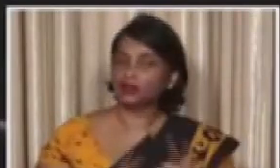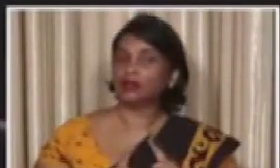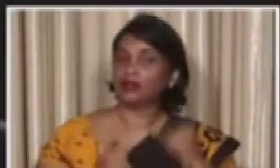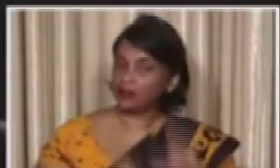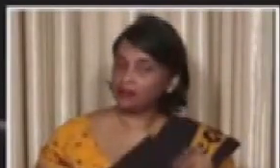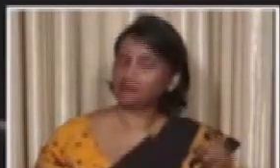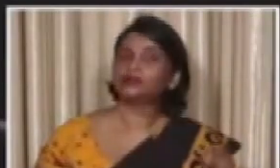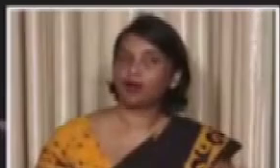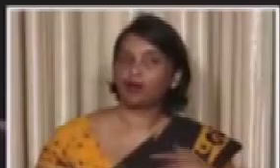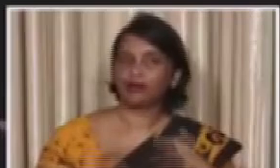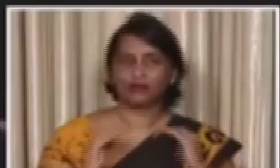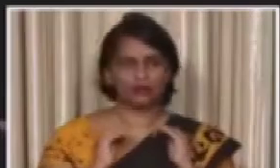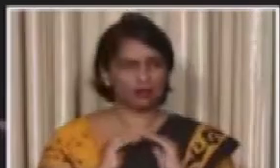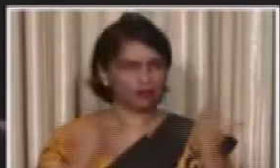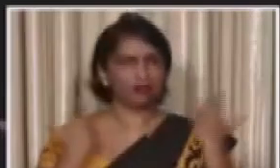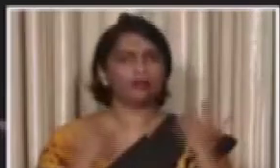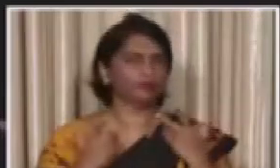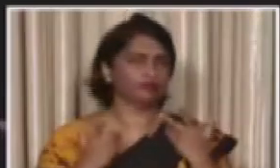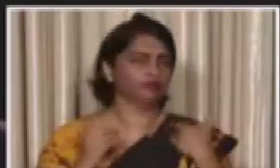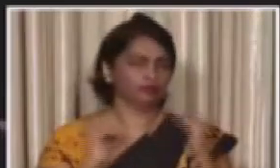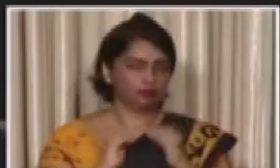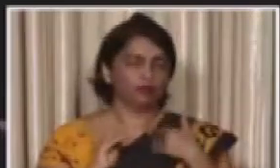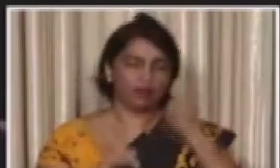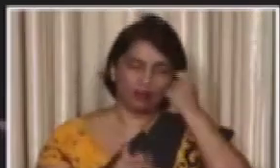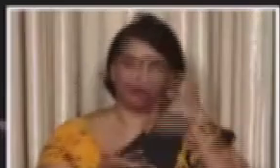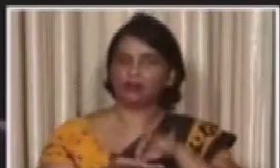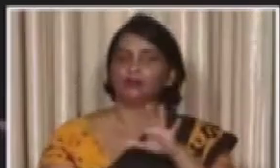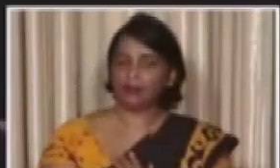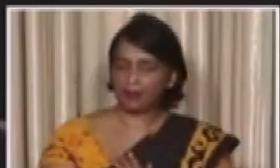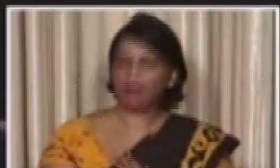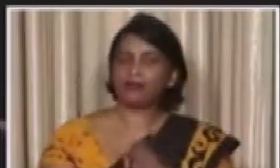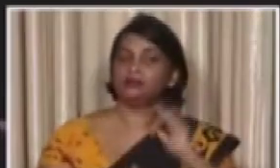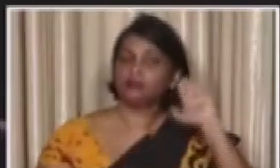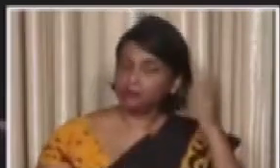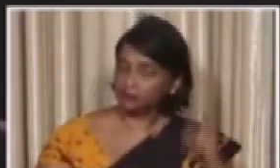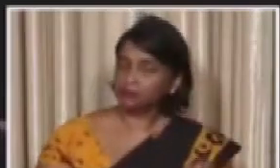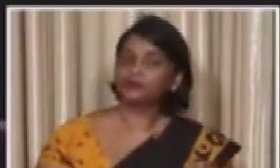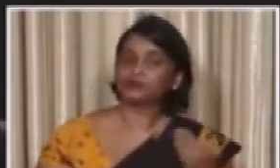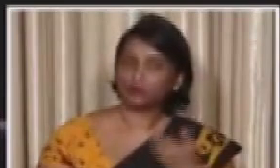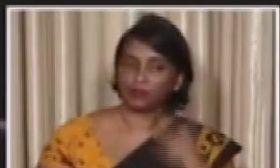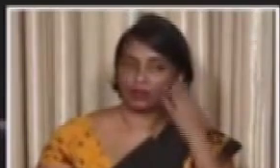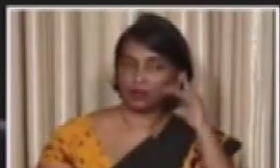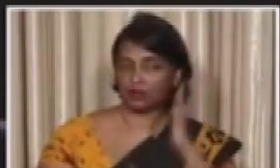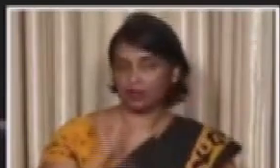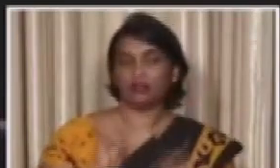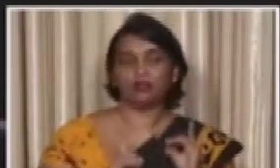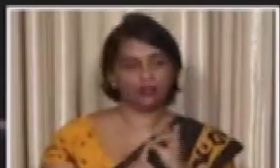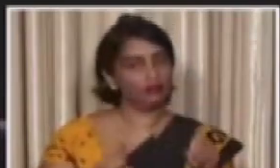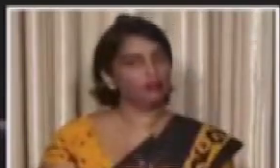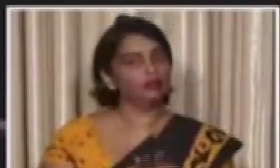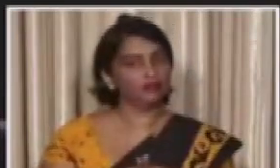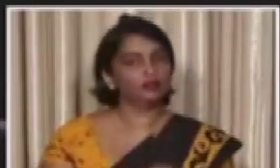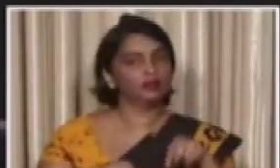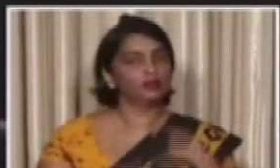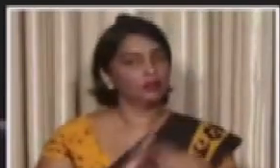අනාගතයට පටහැනි තීරණයක් නොවිය යුතු බව මාගේ විශ්වාසයයි. විශේෂයෙන්ම මා කාන්තා මන්ත්‍රීවරියක් වශයෙන්